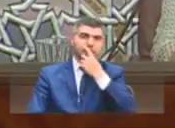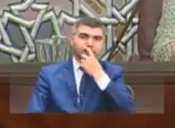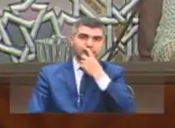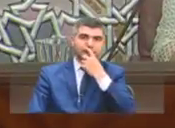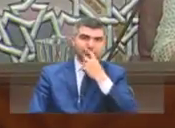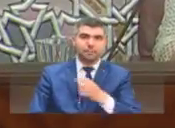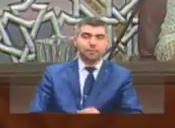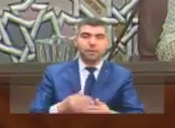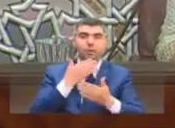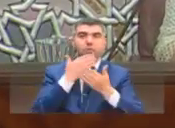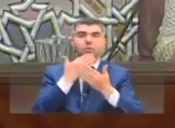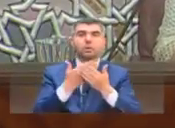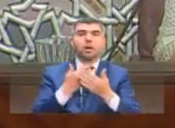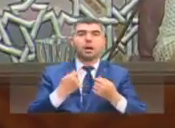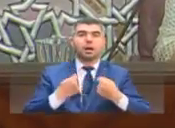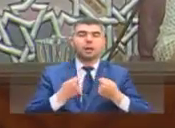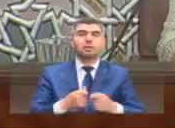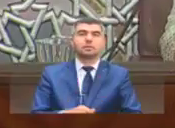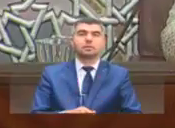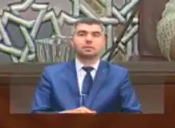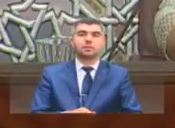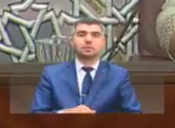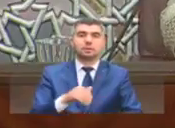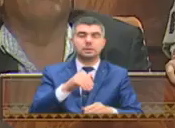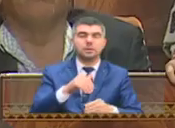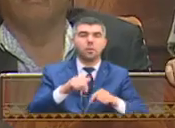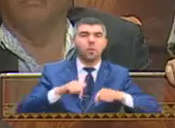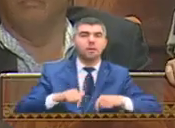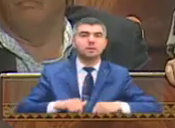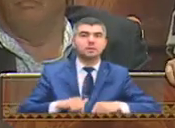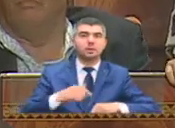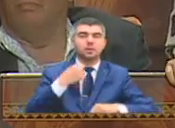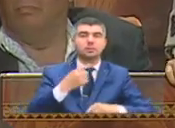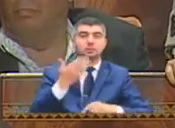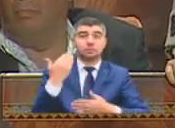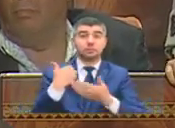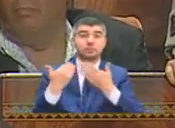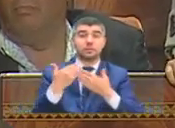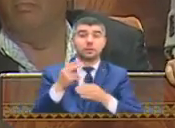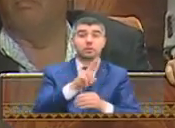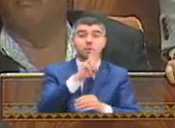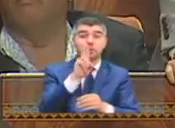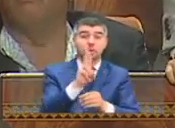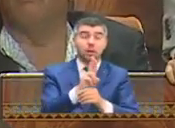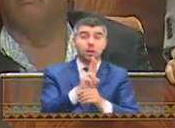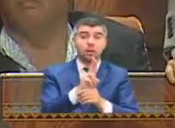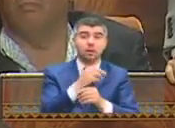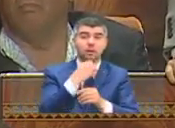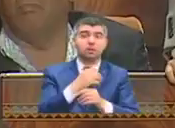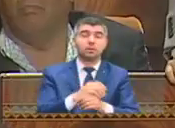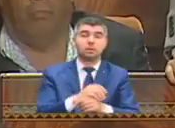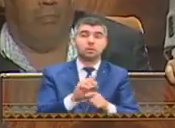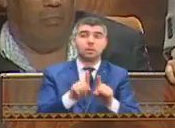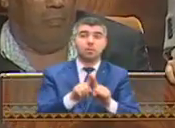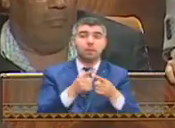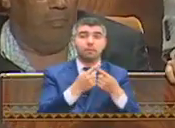شكرا السيدة الرئيسة المحترمة. سيدة كاتبة الدولة، وجهنا لك سؤالا بصيغة آنية يتعلق بالماء الصالح